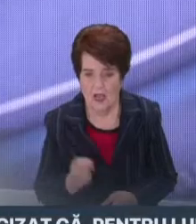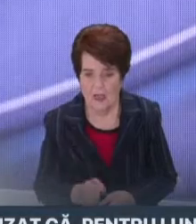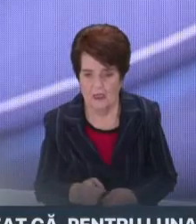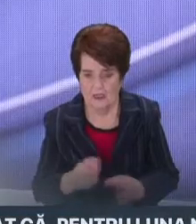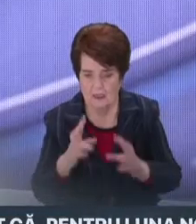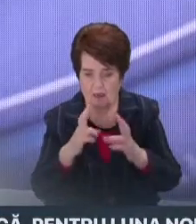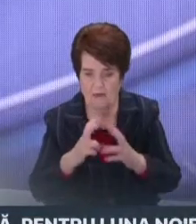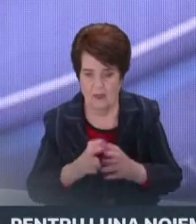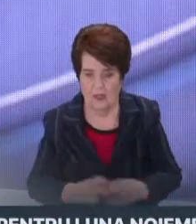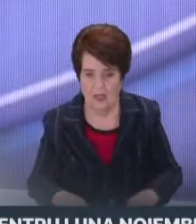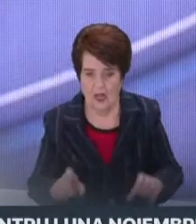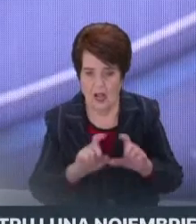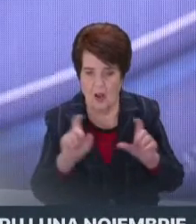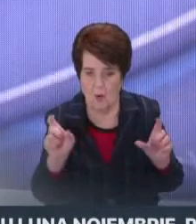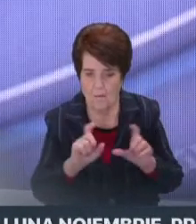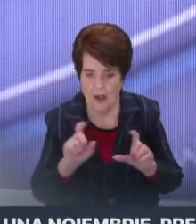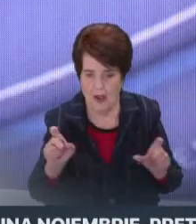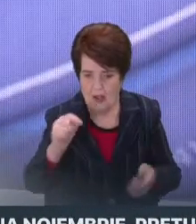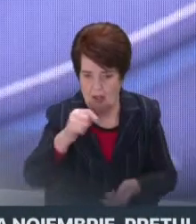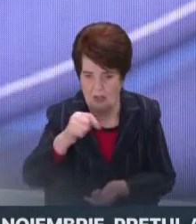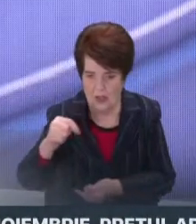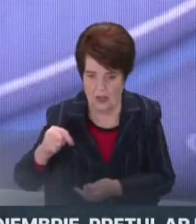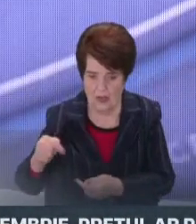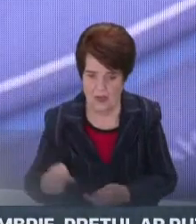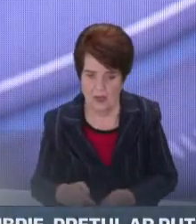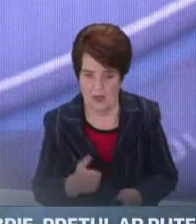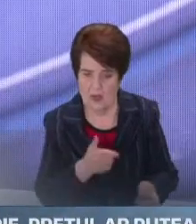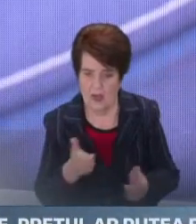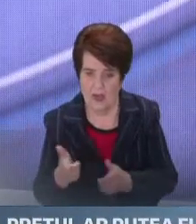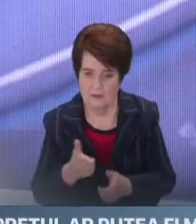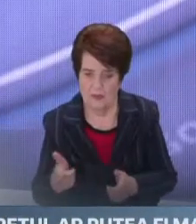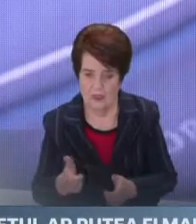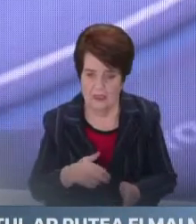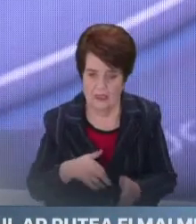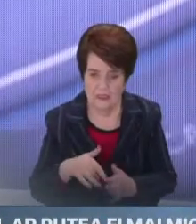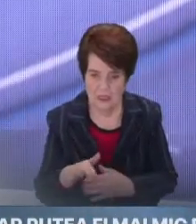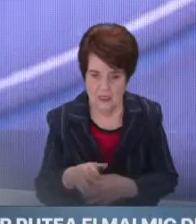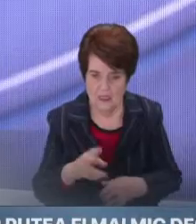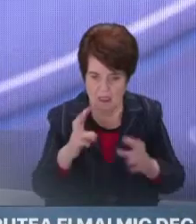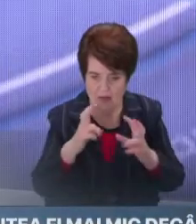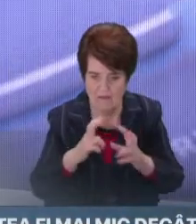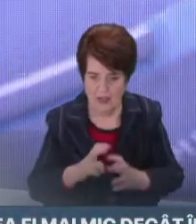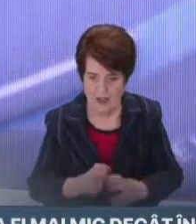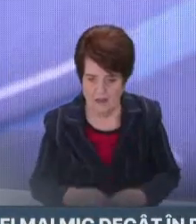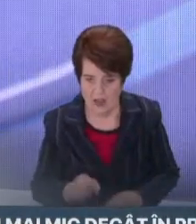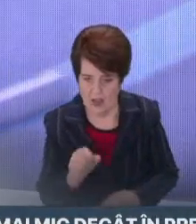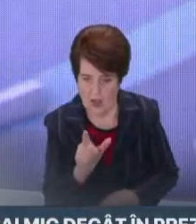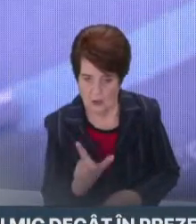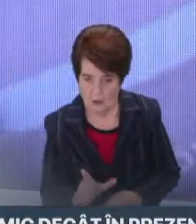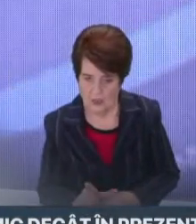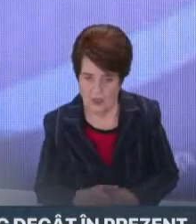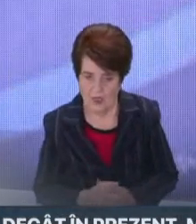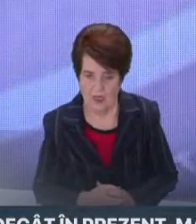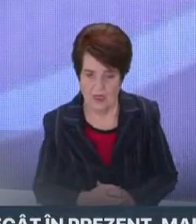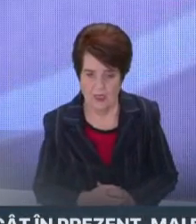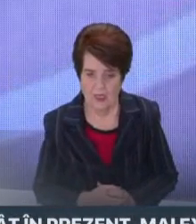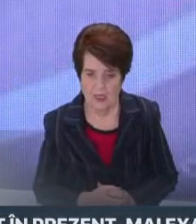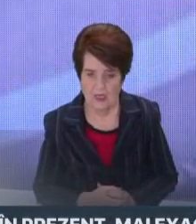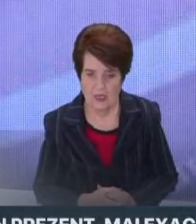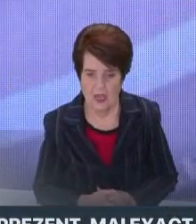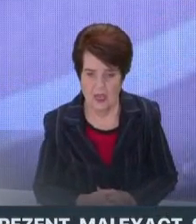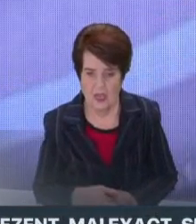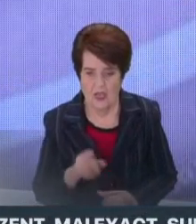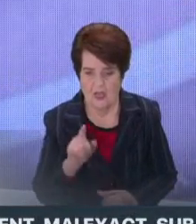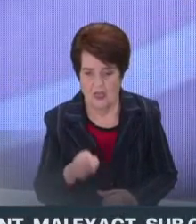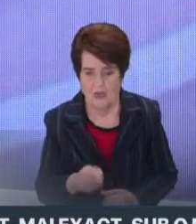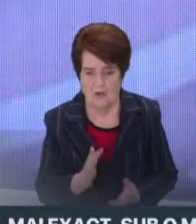la companiile care se ocupă de pregătire, să treacă verificarea. Să verifice